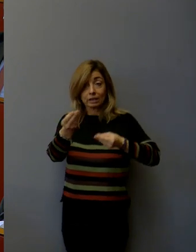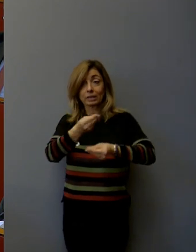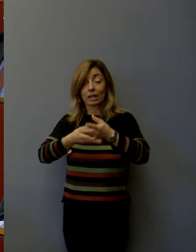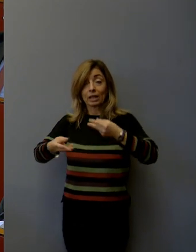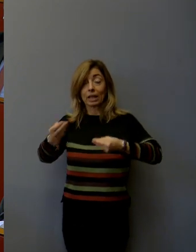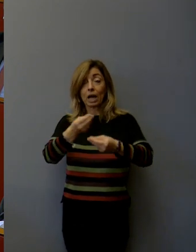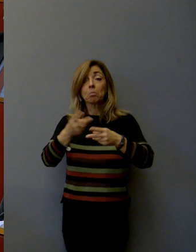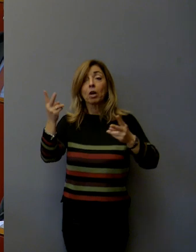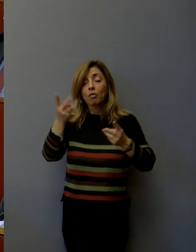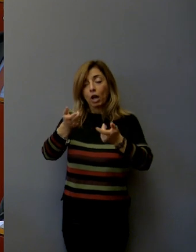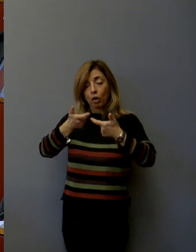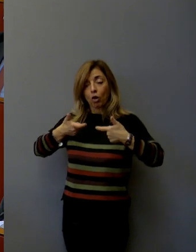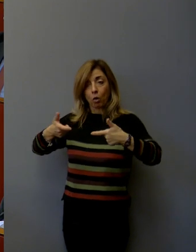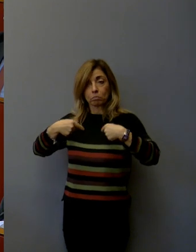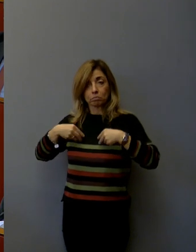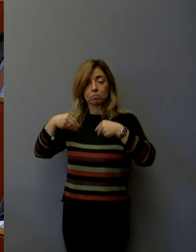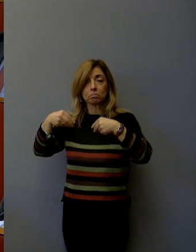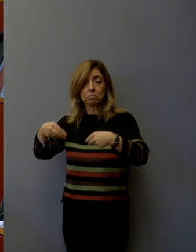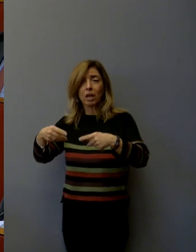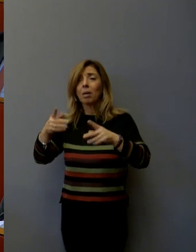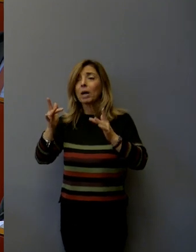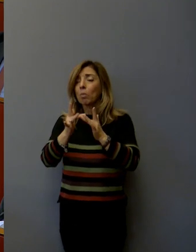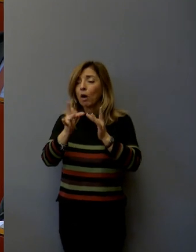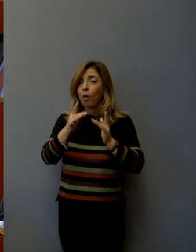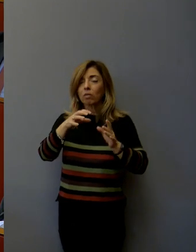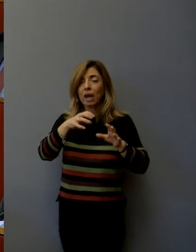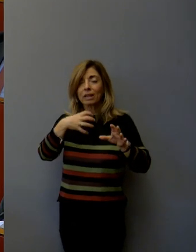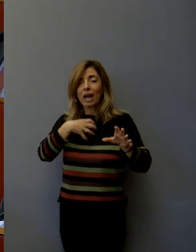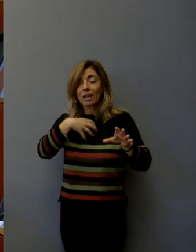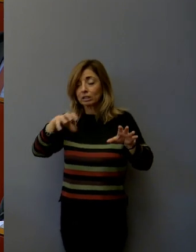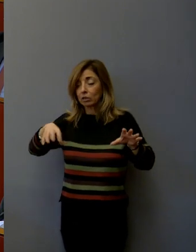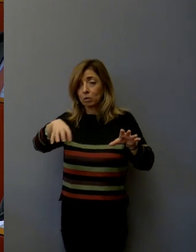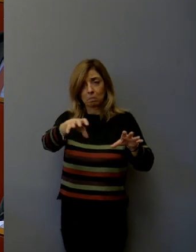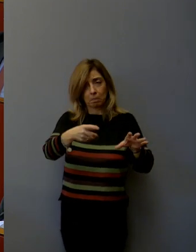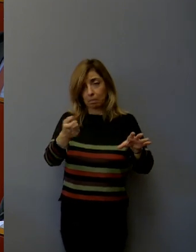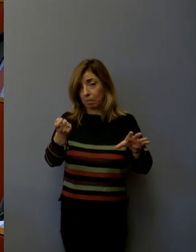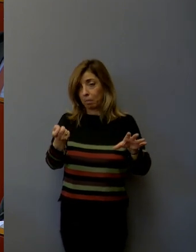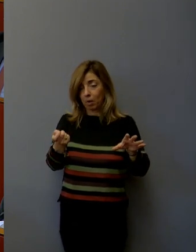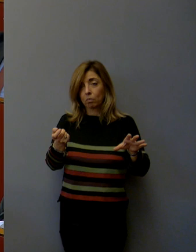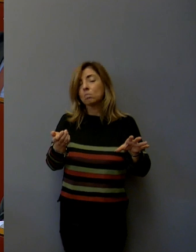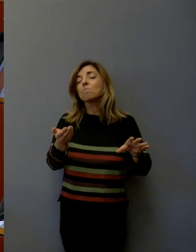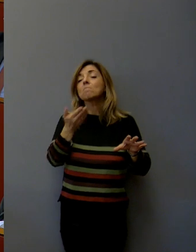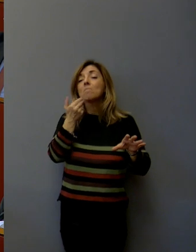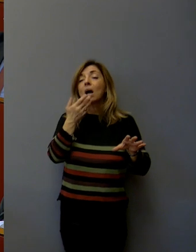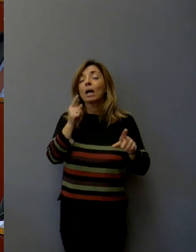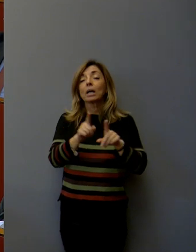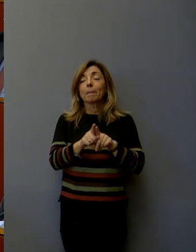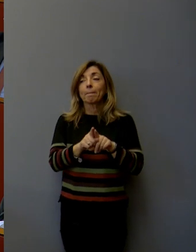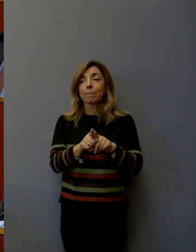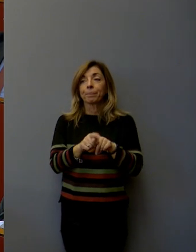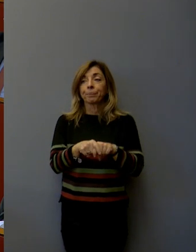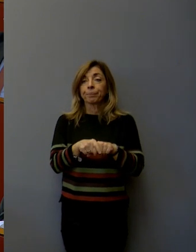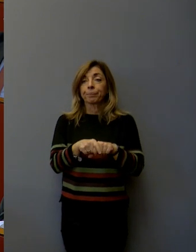ho a cui ho assistito con la massima frequenza possibile c'è proprio una mancanza di strutturazione del